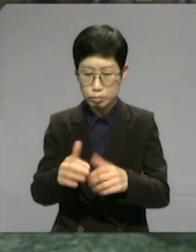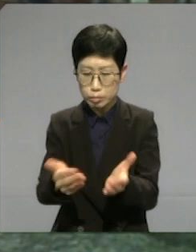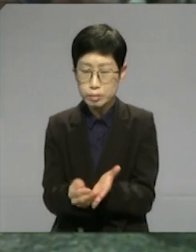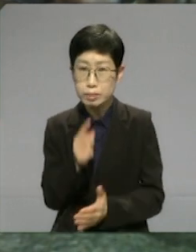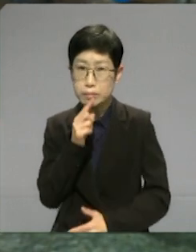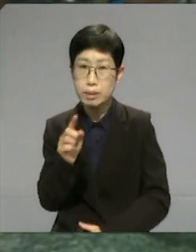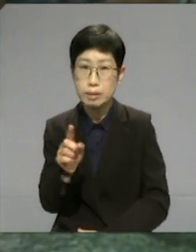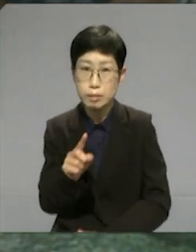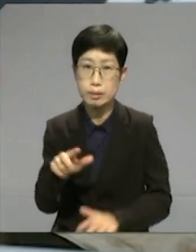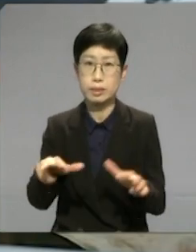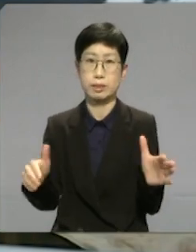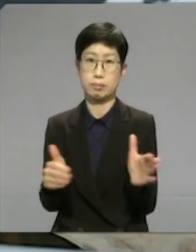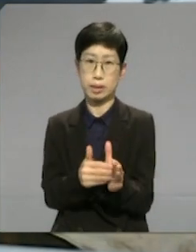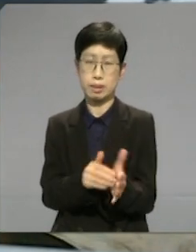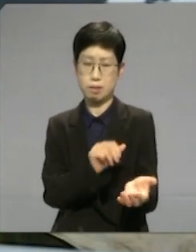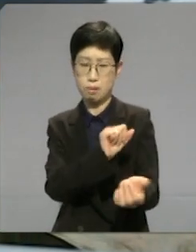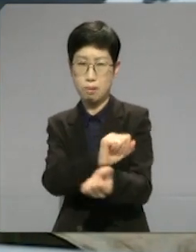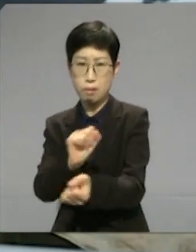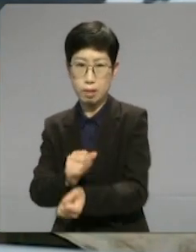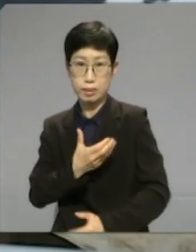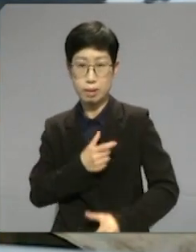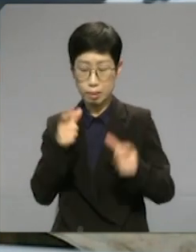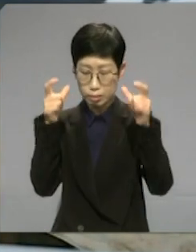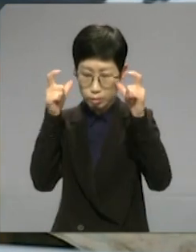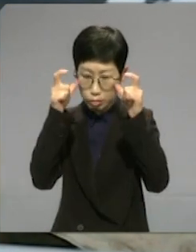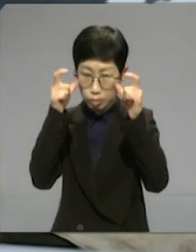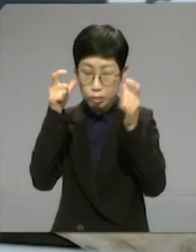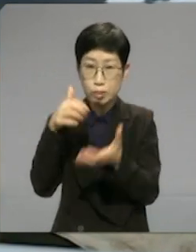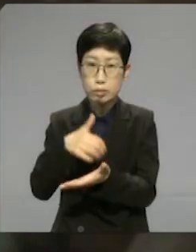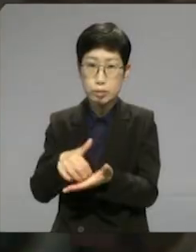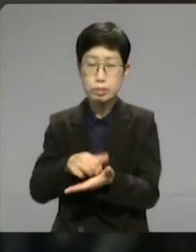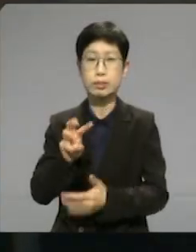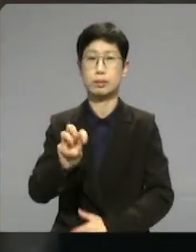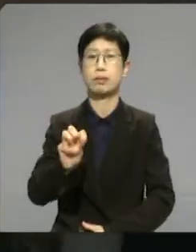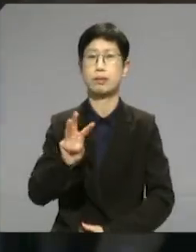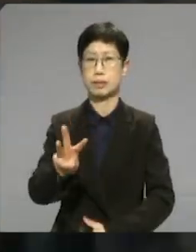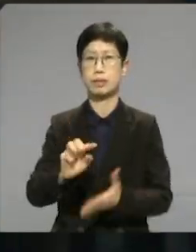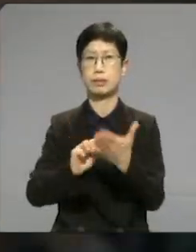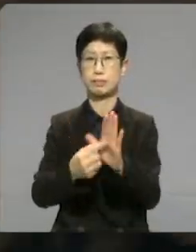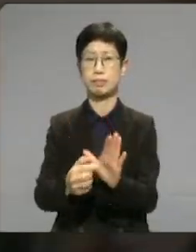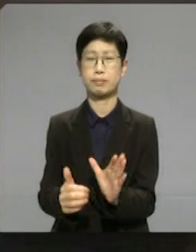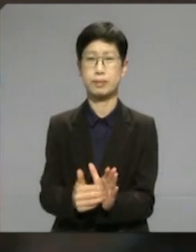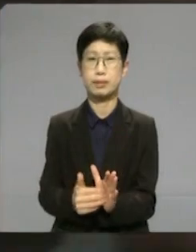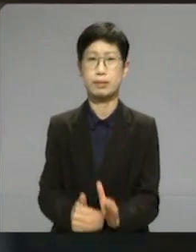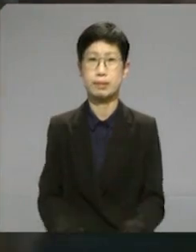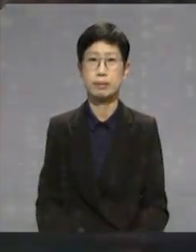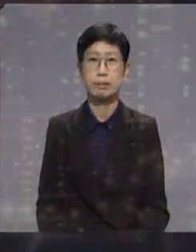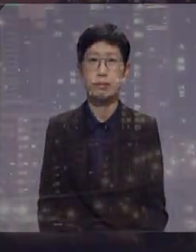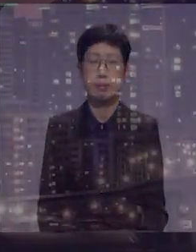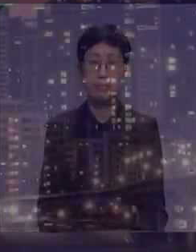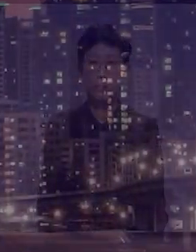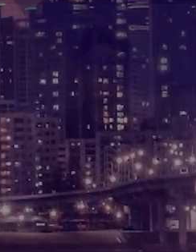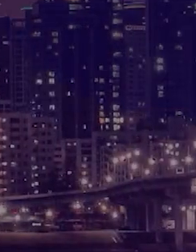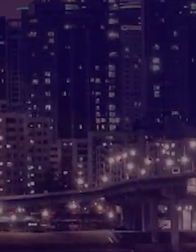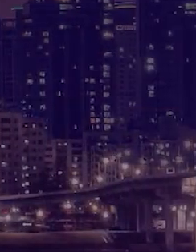현재까지 조류독감 바이러스에 감염된 젖소가 3마리에 이른다고 밝혔습니다